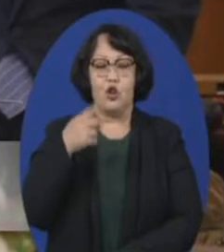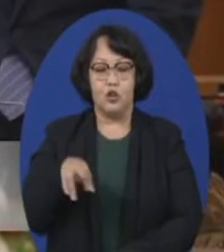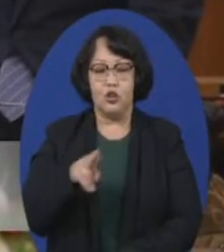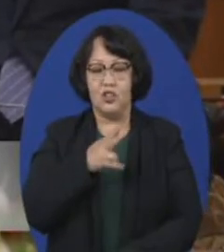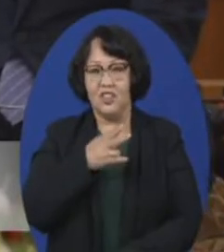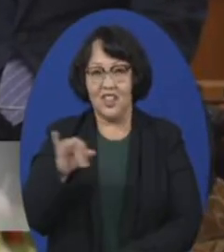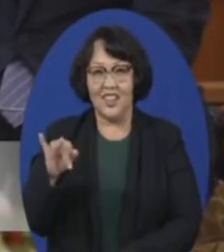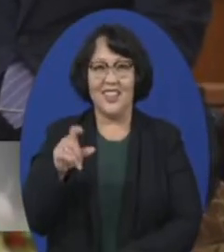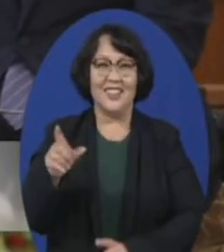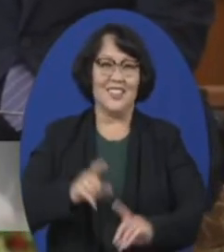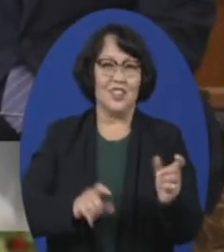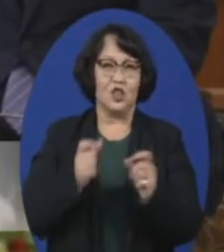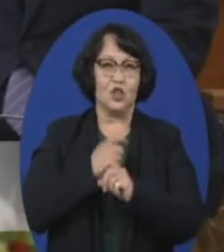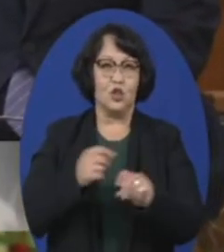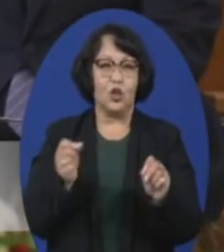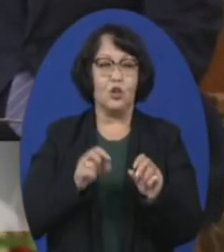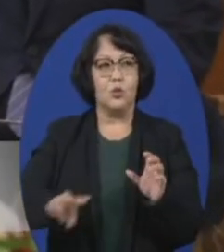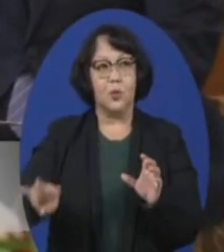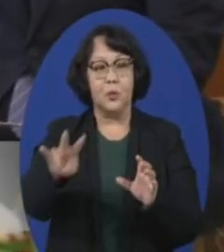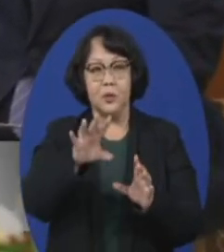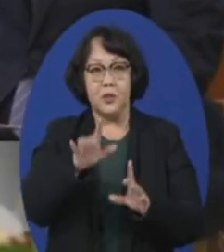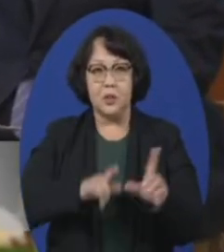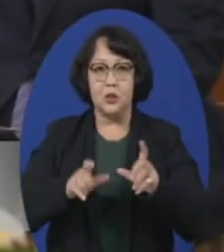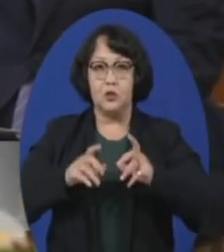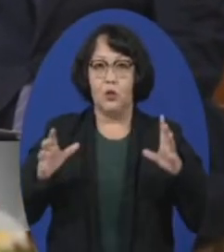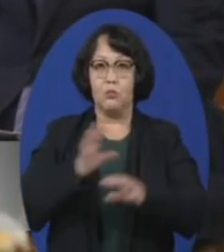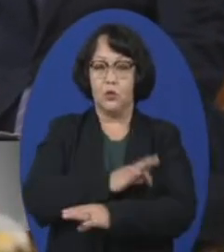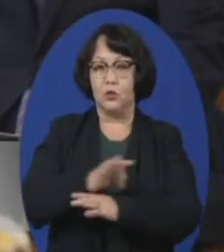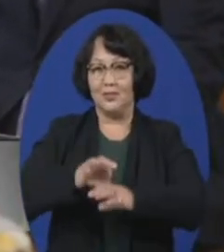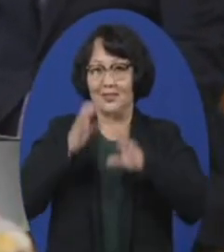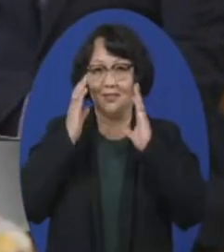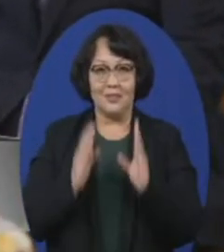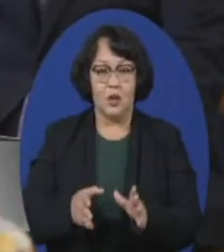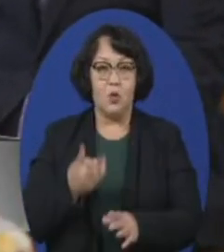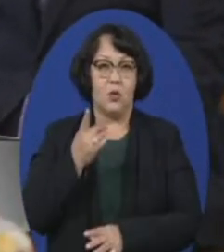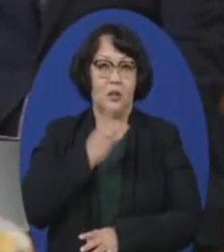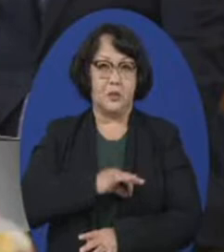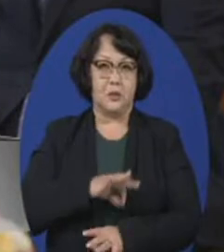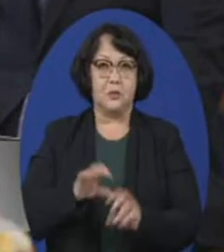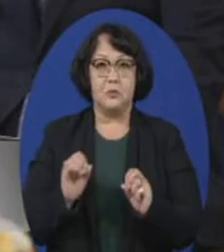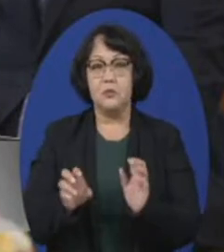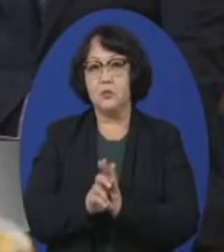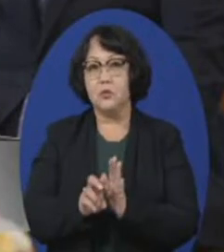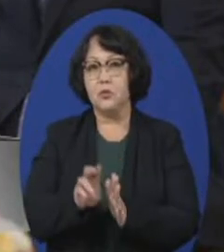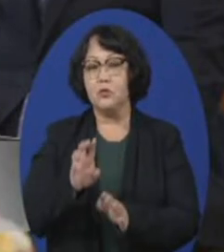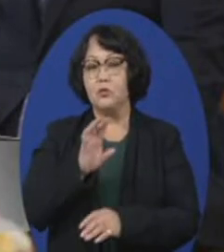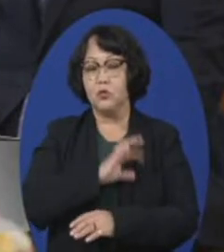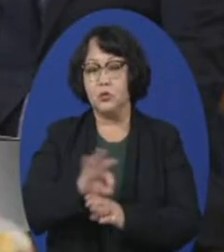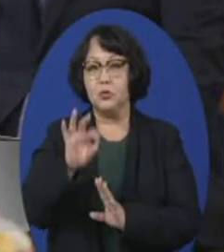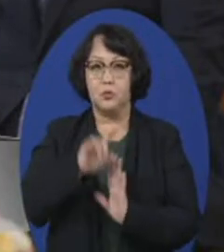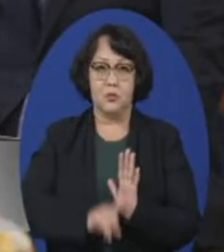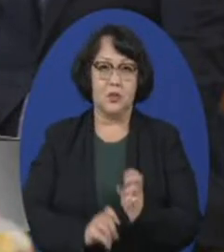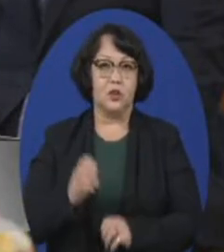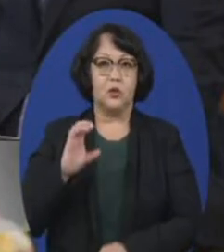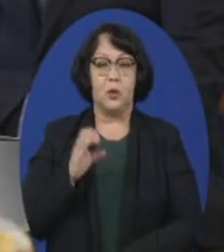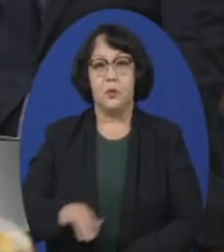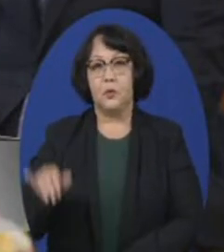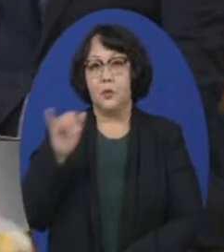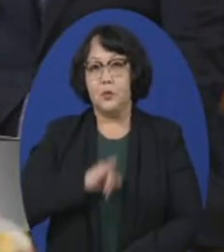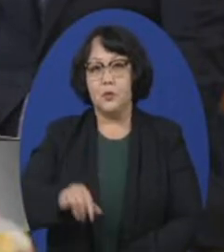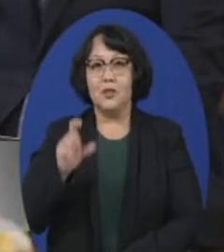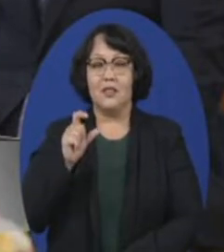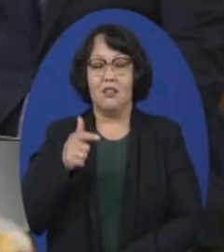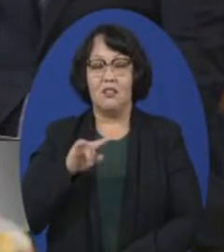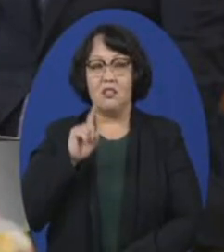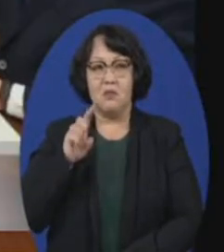чөлөөт үйлсийн бүтээн байгуулалтын болоод эдийн засгийн томоохон төсөл анхаарал хандуулж, өргөөжтэй төсөл хөтөлбөрүүд хэрэгжүүлэх, бүгд найрамдах